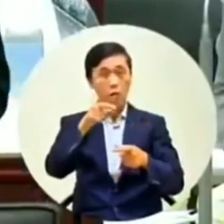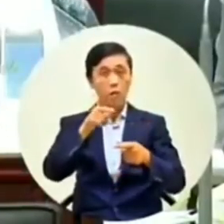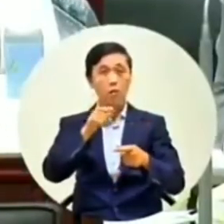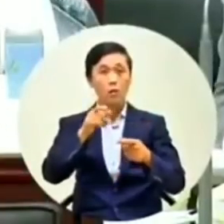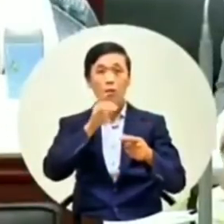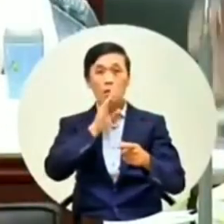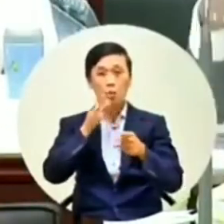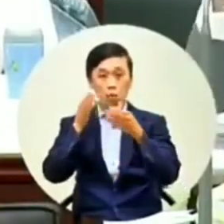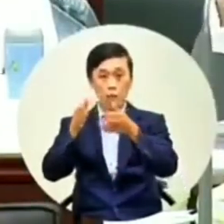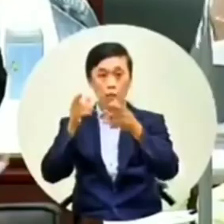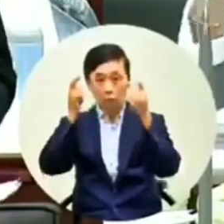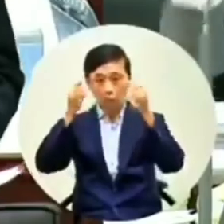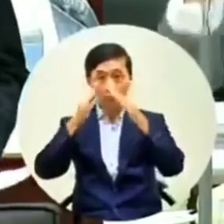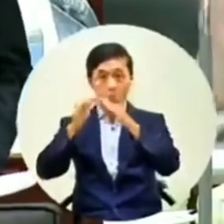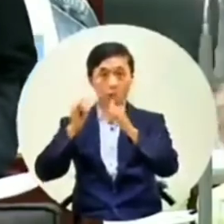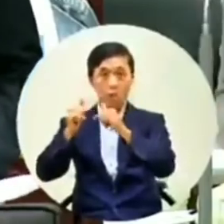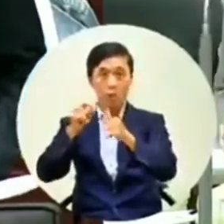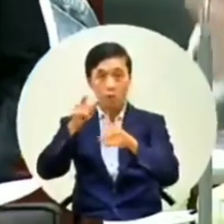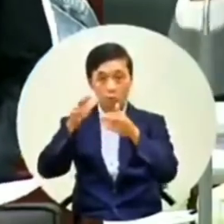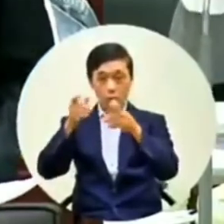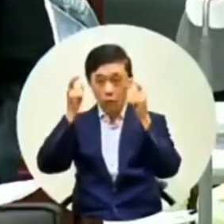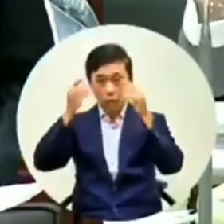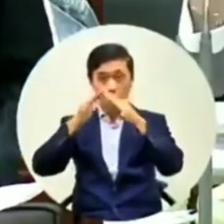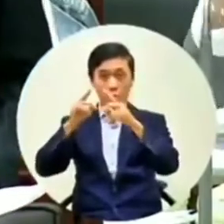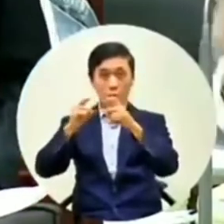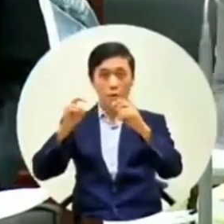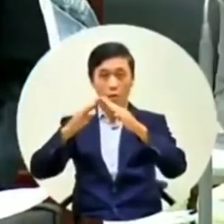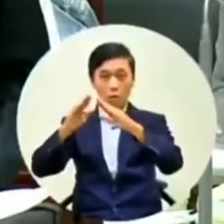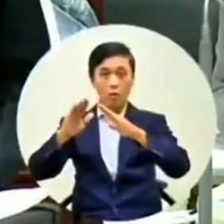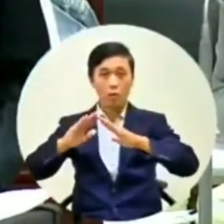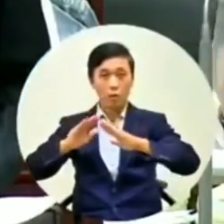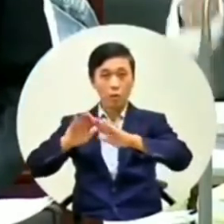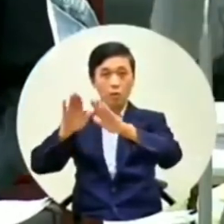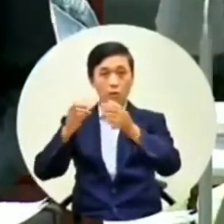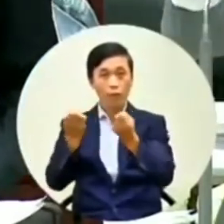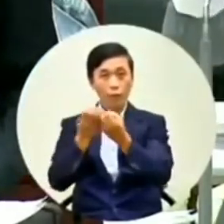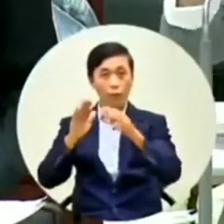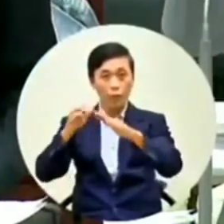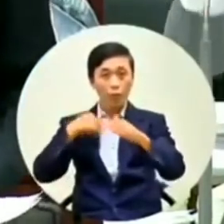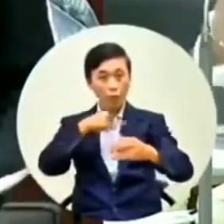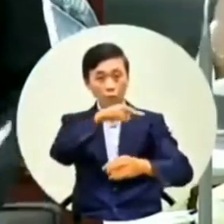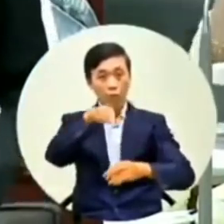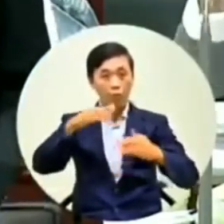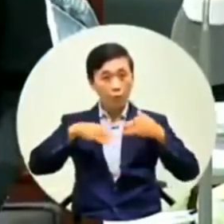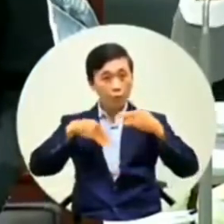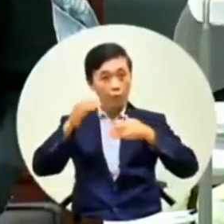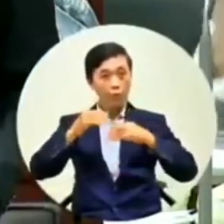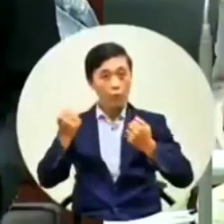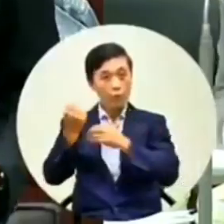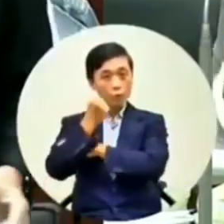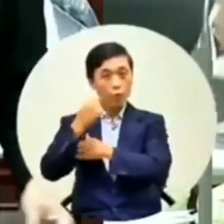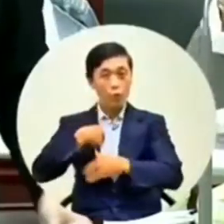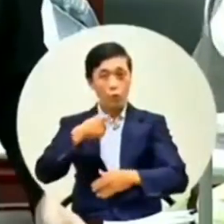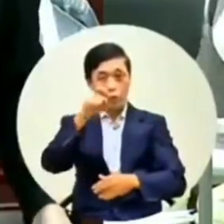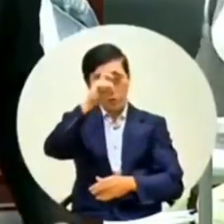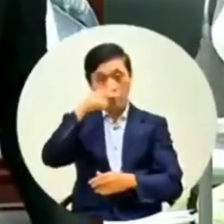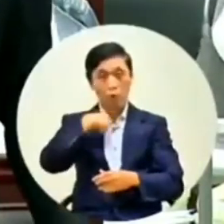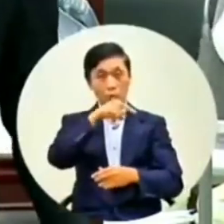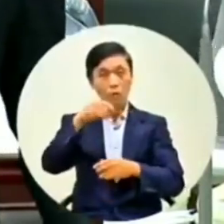雄市民，为了高雄的城市进步发展，我们共同努力。我希望，我也愿意，我们会。